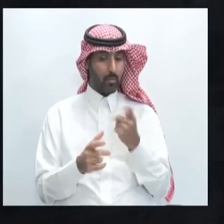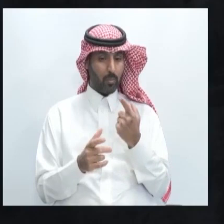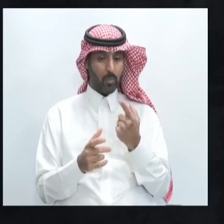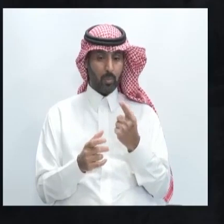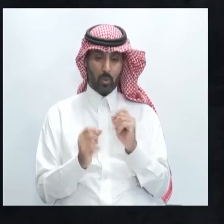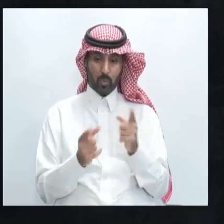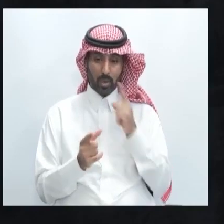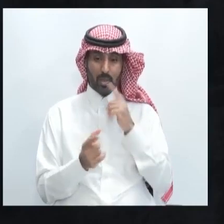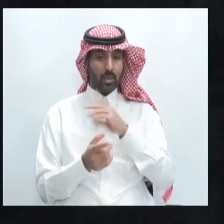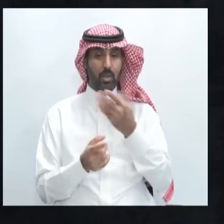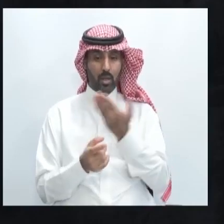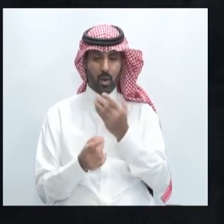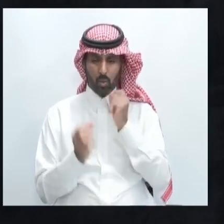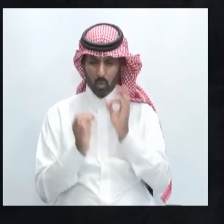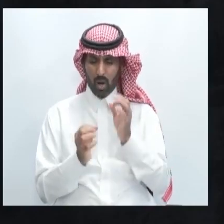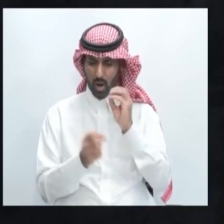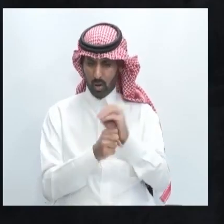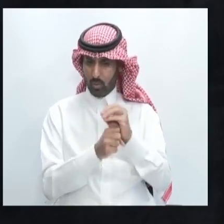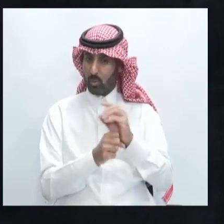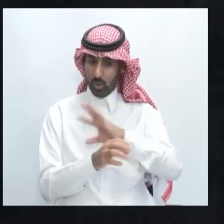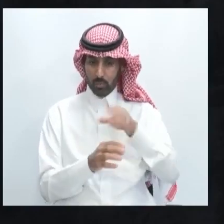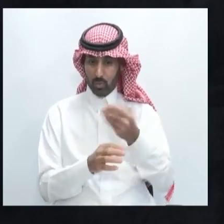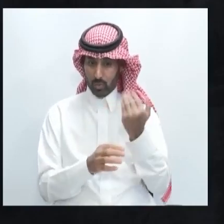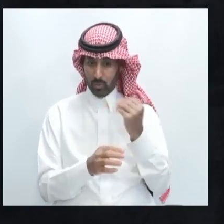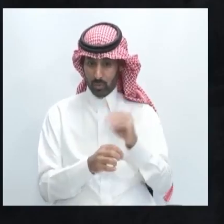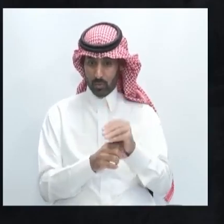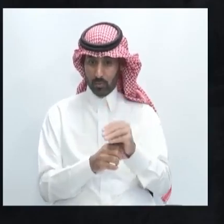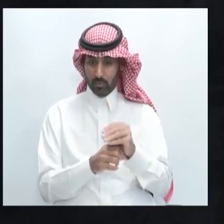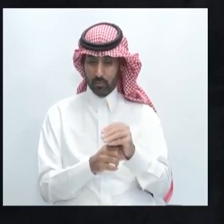كل ما قراناه وتعلمناه قبل قليل